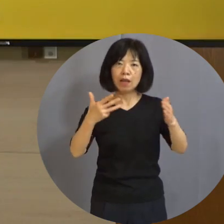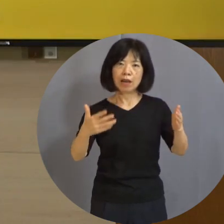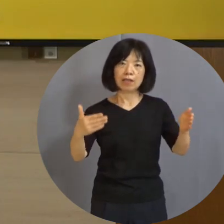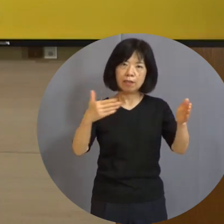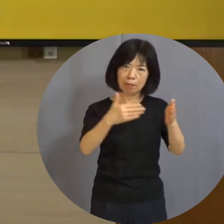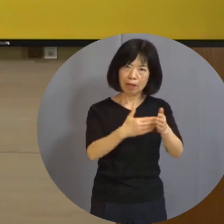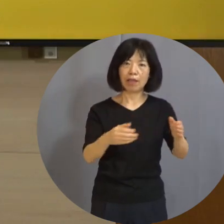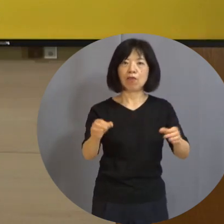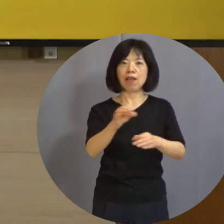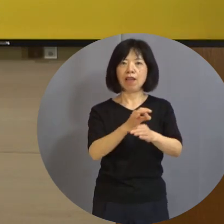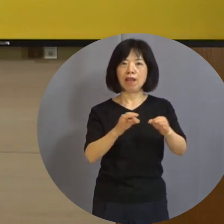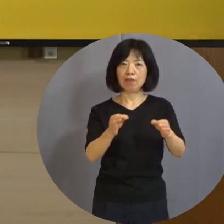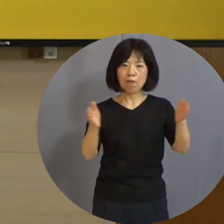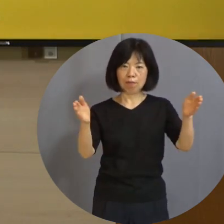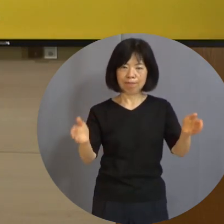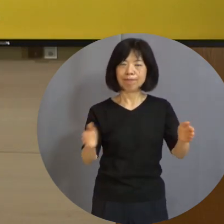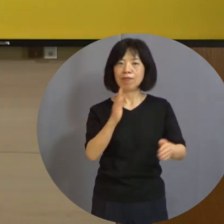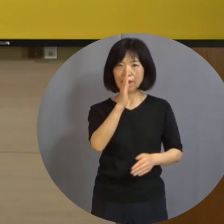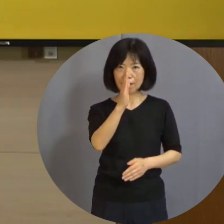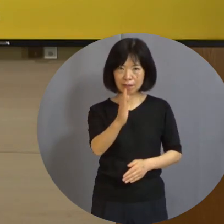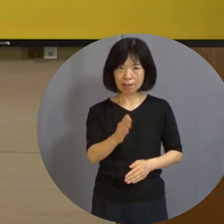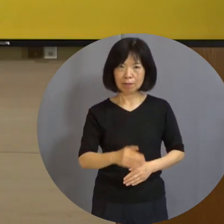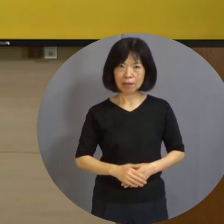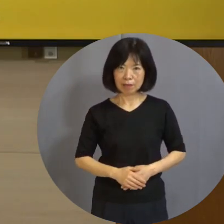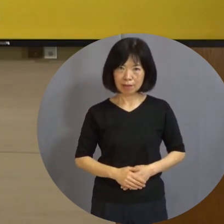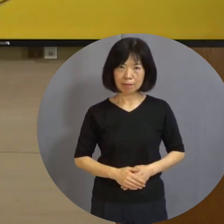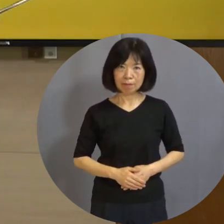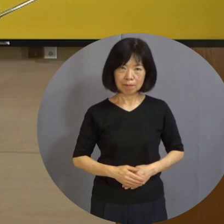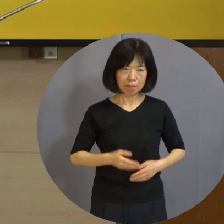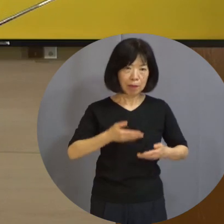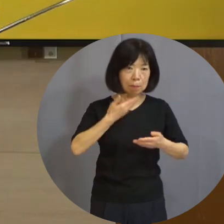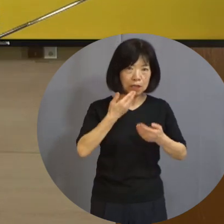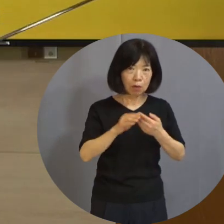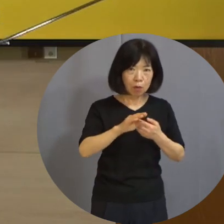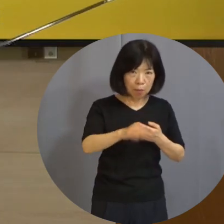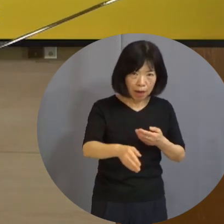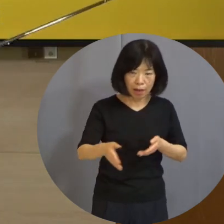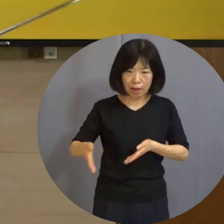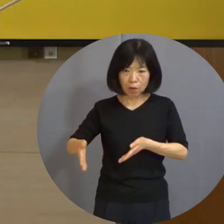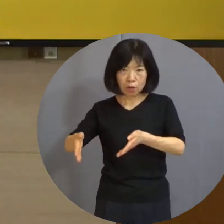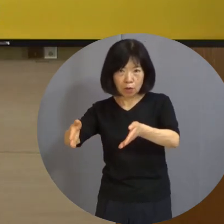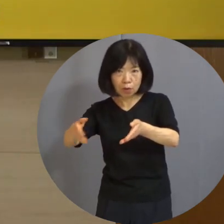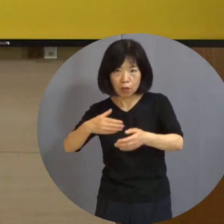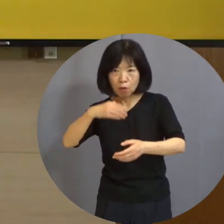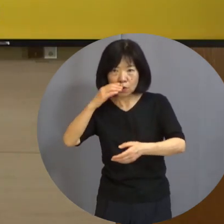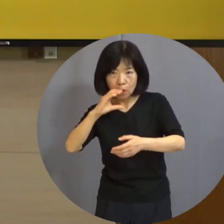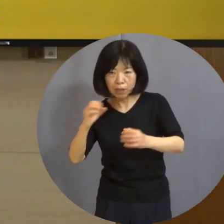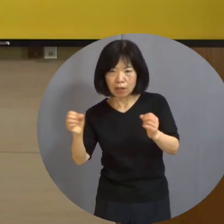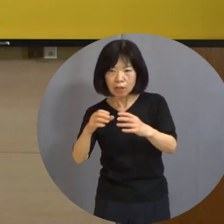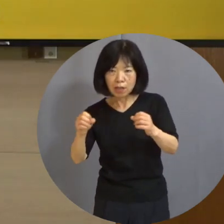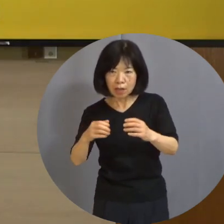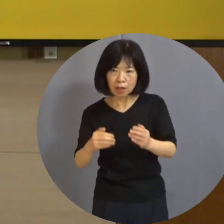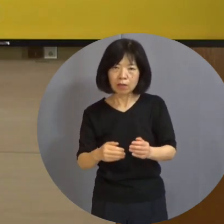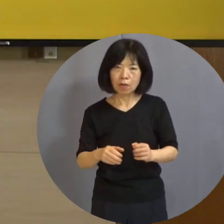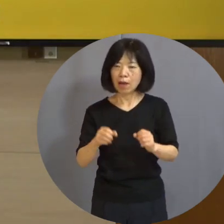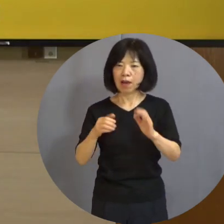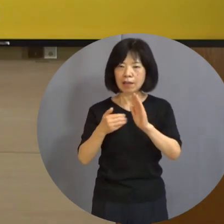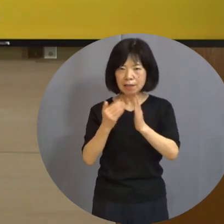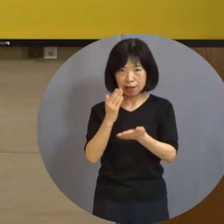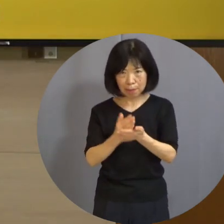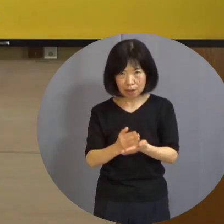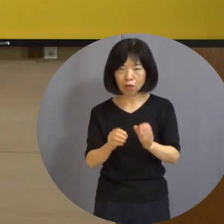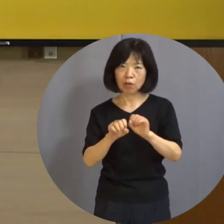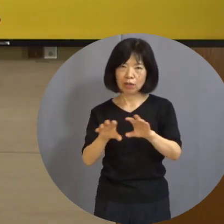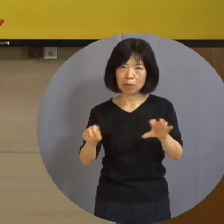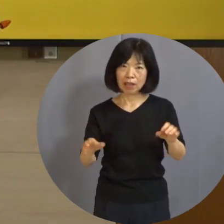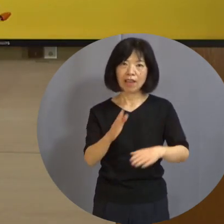。店先や路上での飲食の禁止の呼びかけをお願いします。そしてお店での感染防止対策